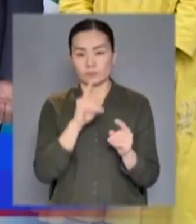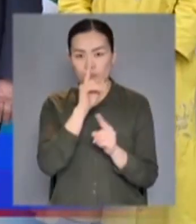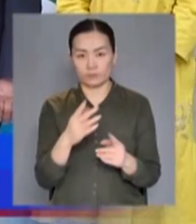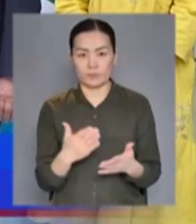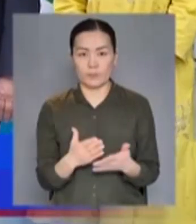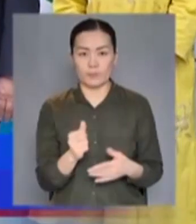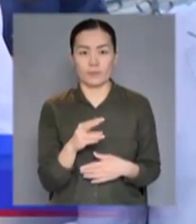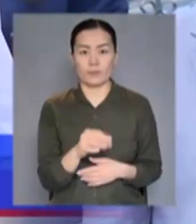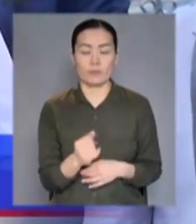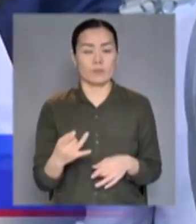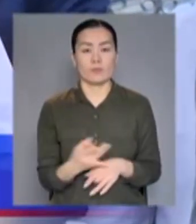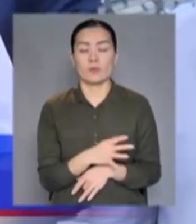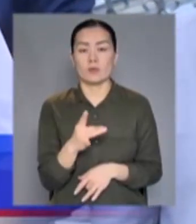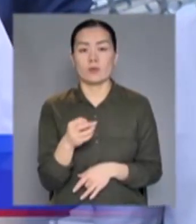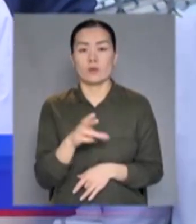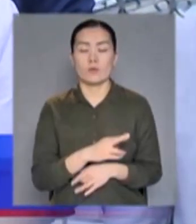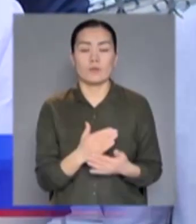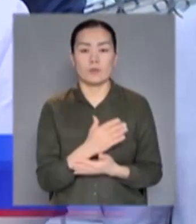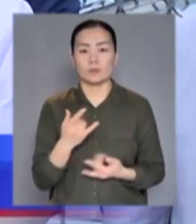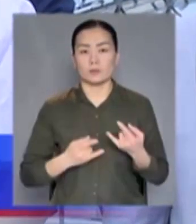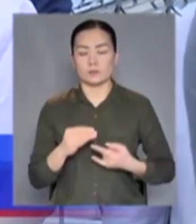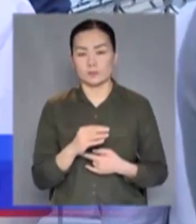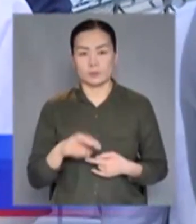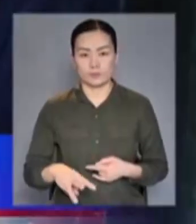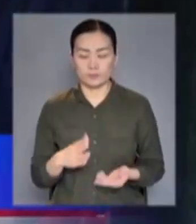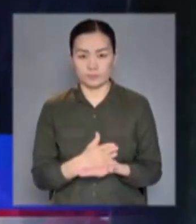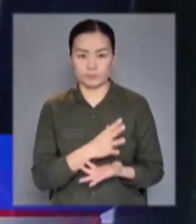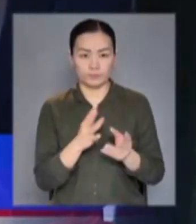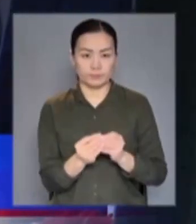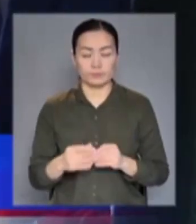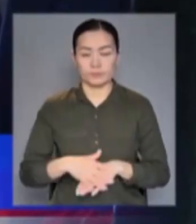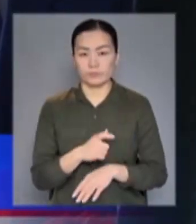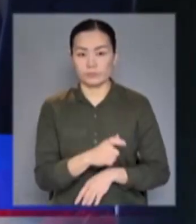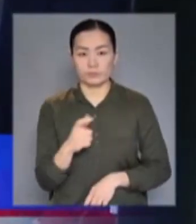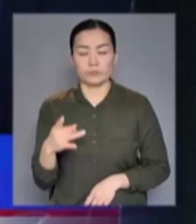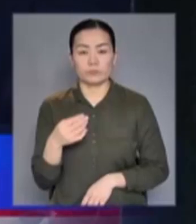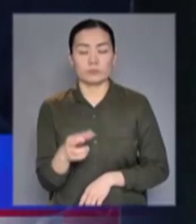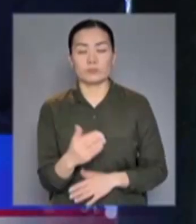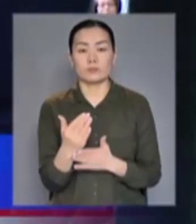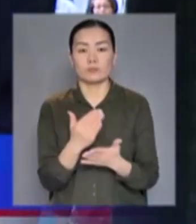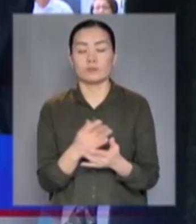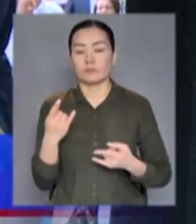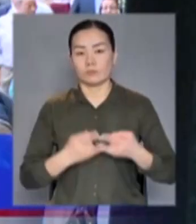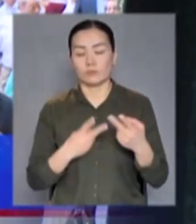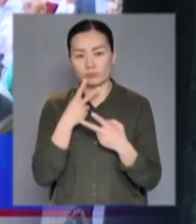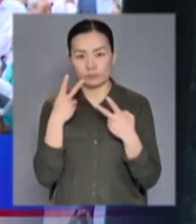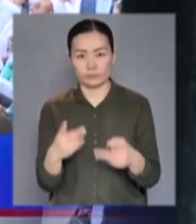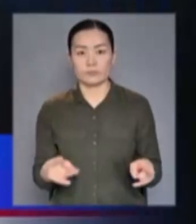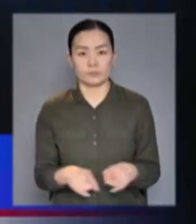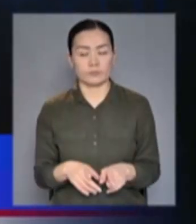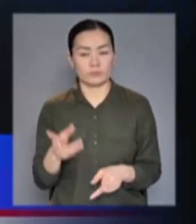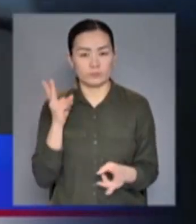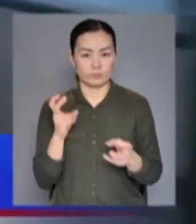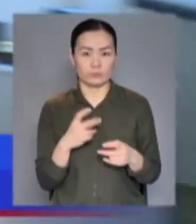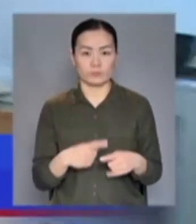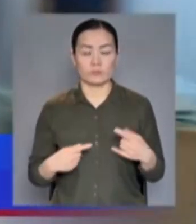ерекшелігі Атырауда тұңғыш рет радио эфир телеэфирге қосылды. Осылайша қалың көпшілік телерадио бағдарламаны әуе толқынынан тыңдап қана